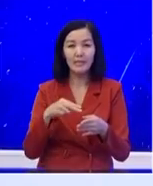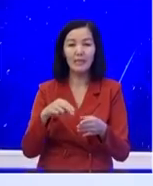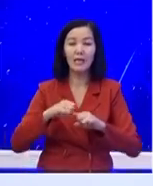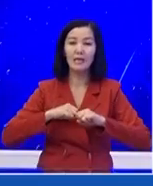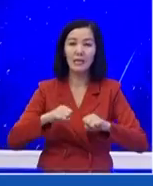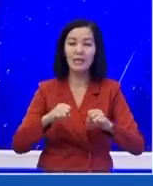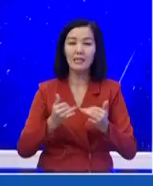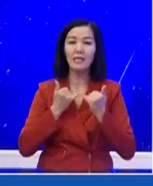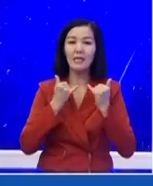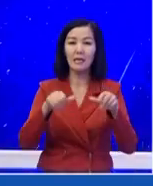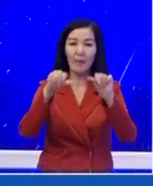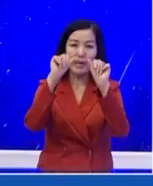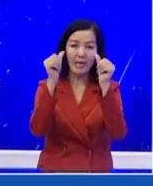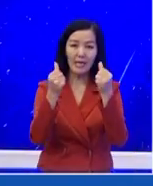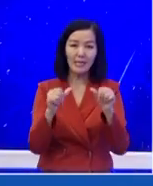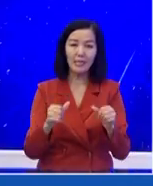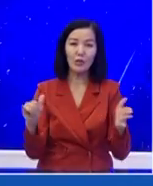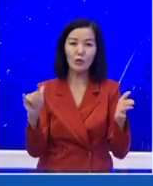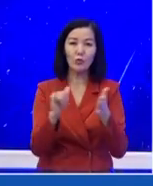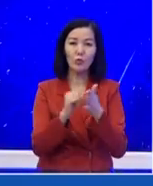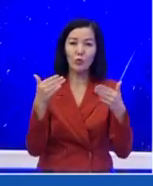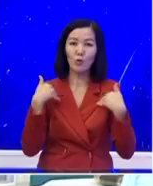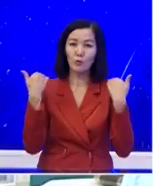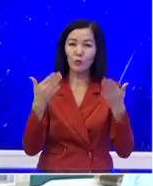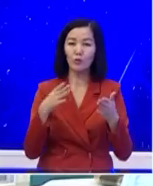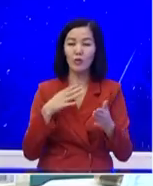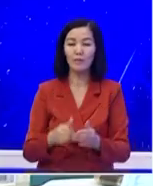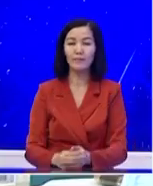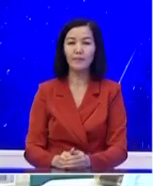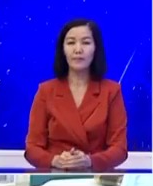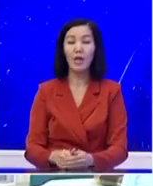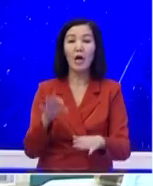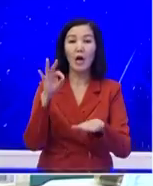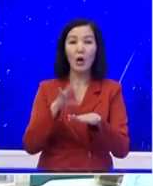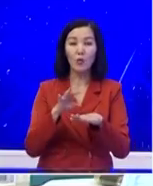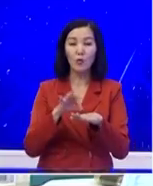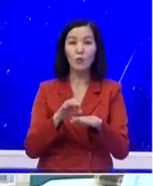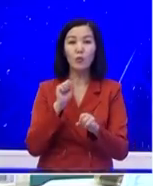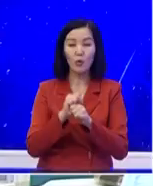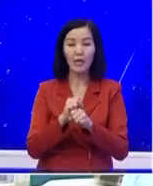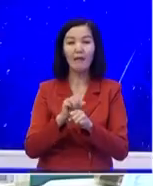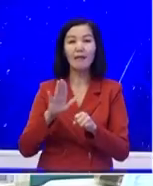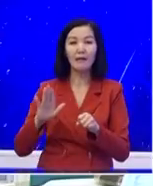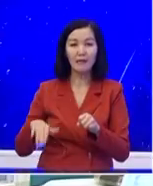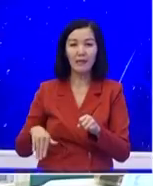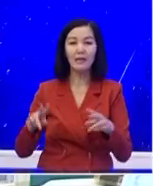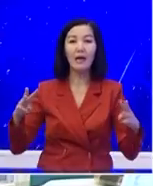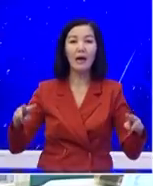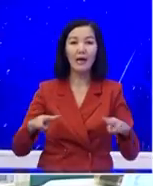ерліктеріне арнап ескерткіш қою туралы бастама көтерді. Осы індеттен құтылған соң